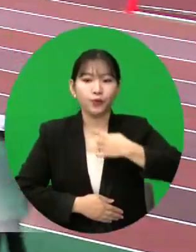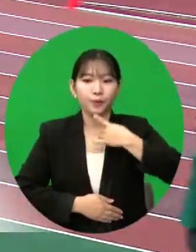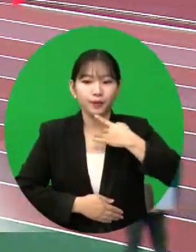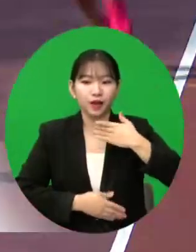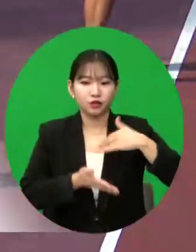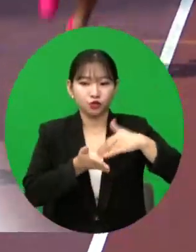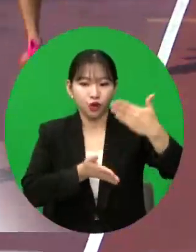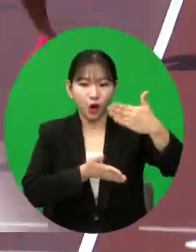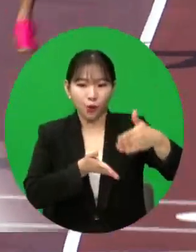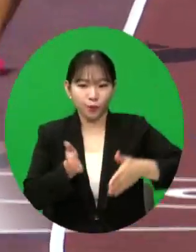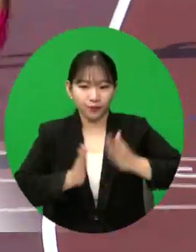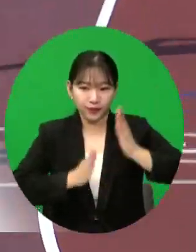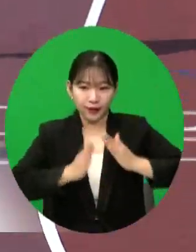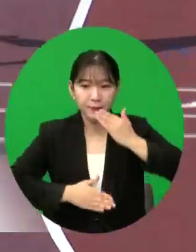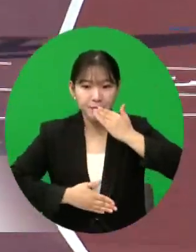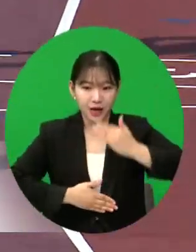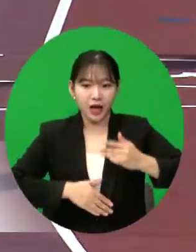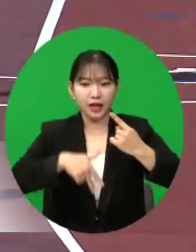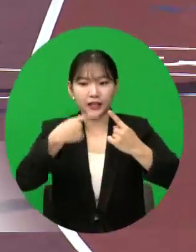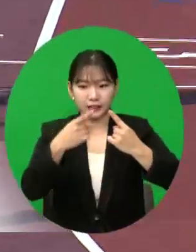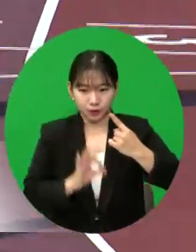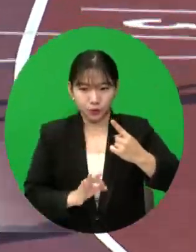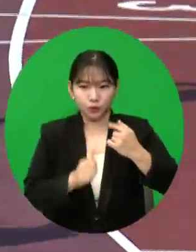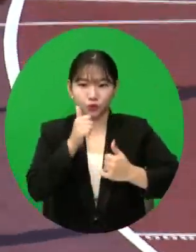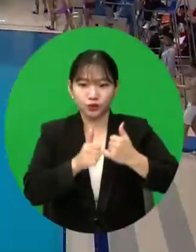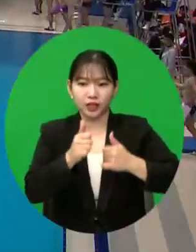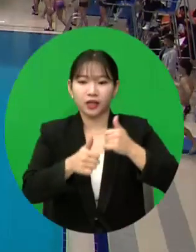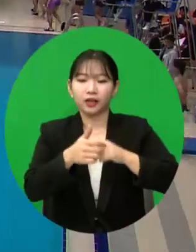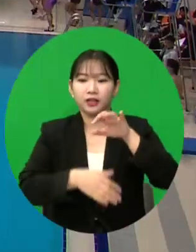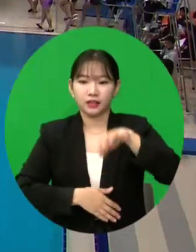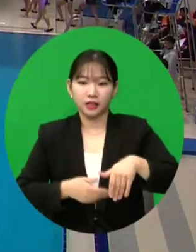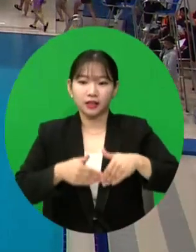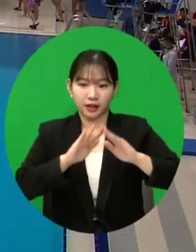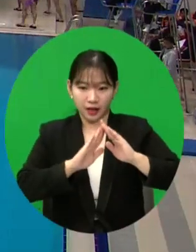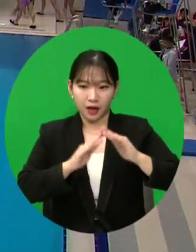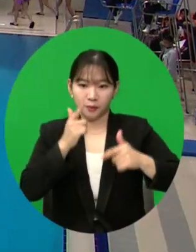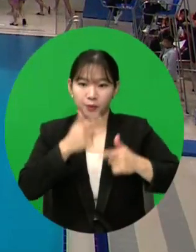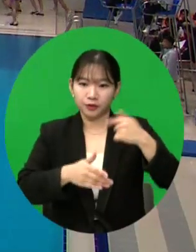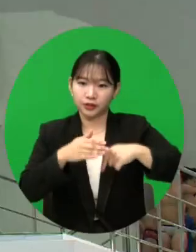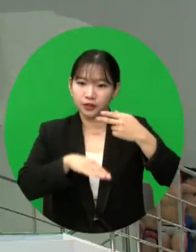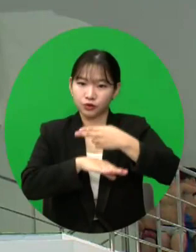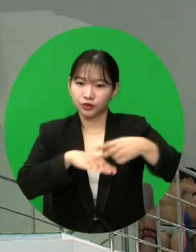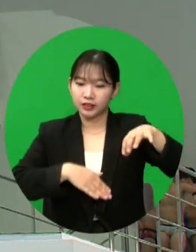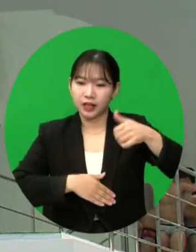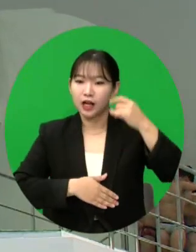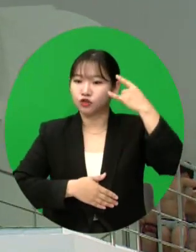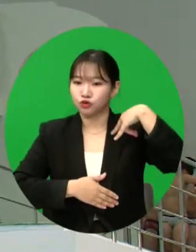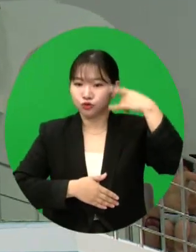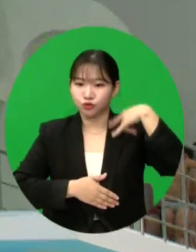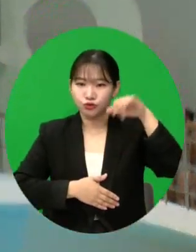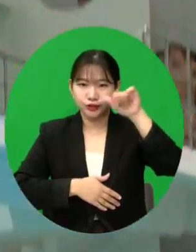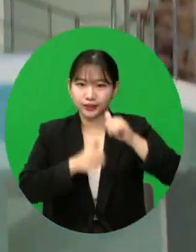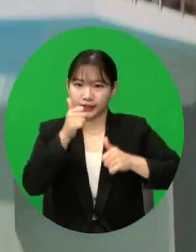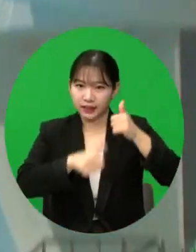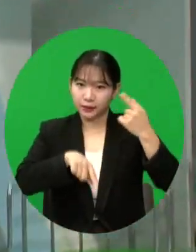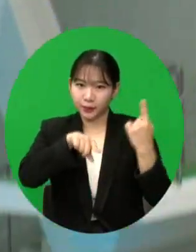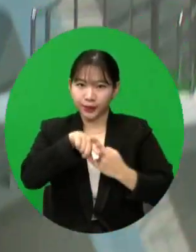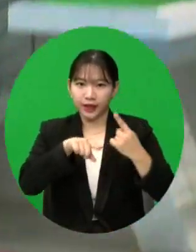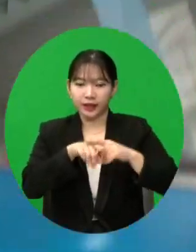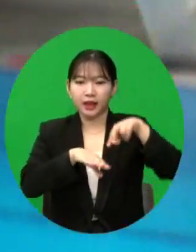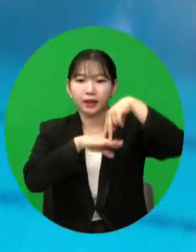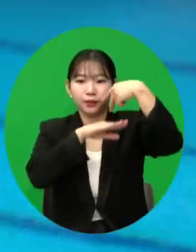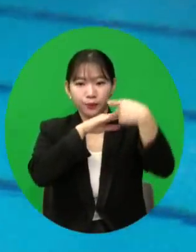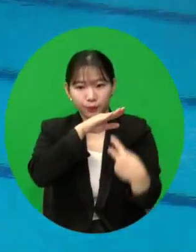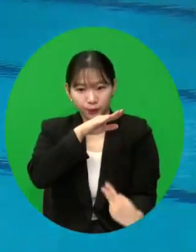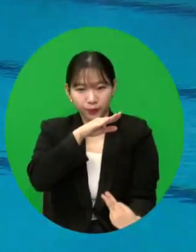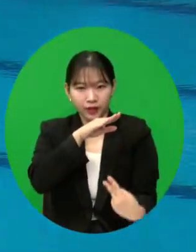트랙을 갖춘 일종 육상 경기장으로 만들어졌습니다. 목포 실내 수영장에는 항저우 아시안게임과 같은 제품의 다이빙대가